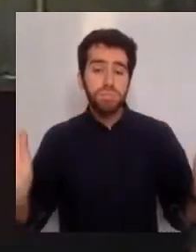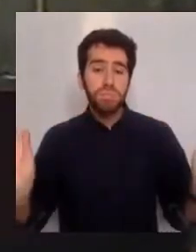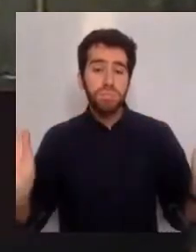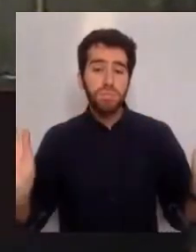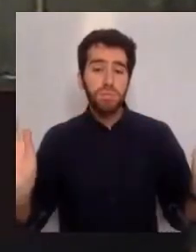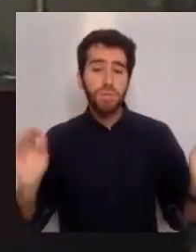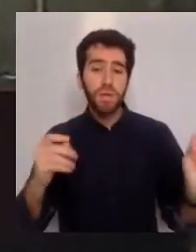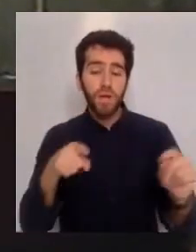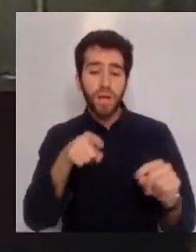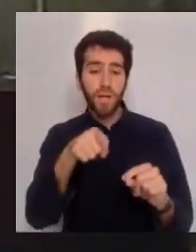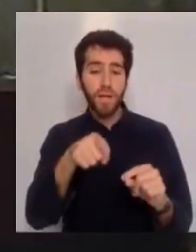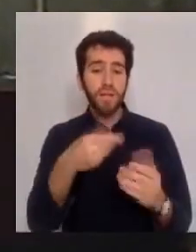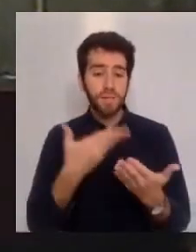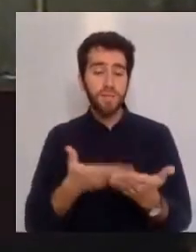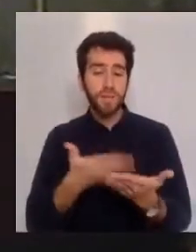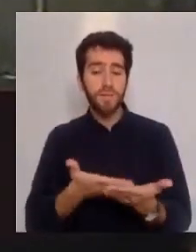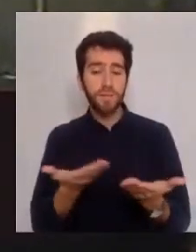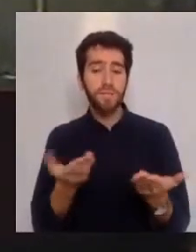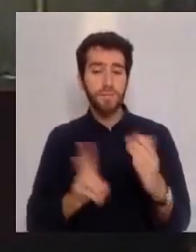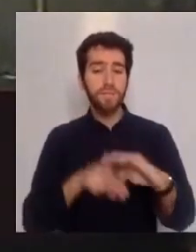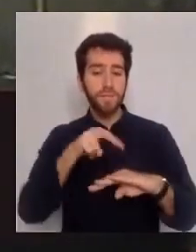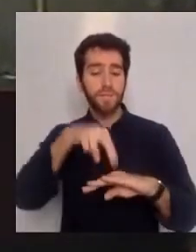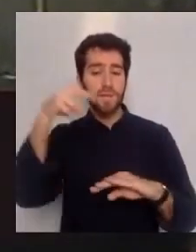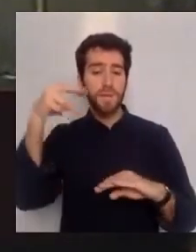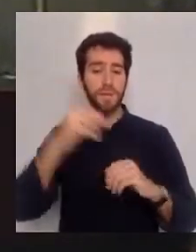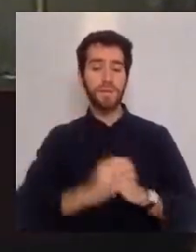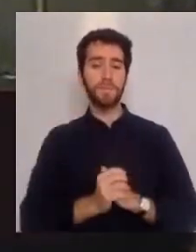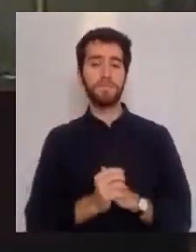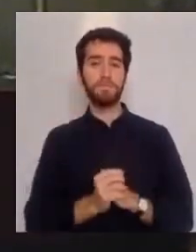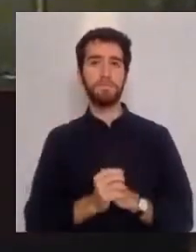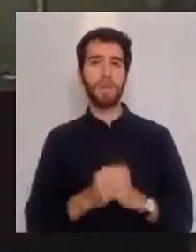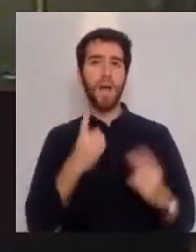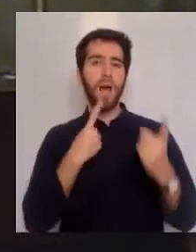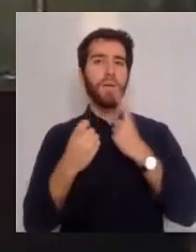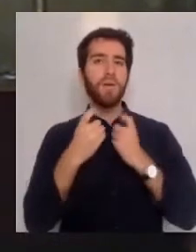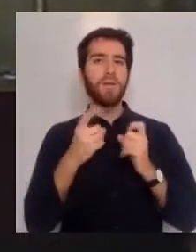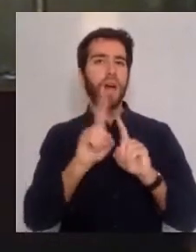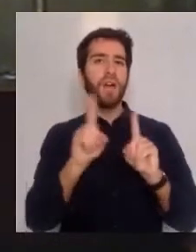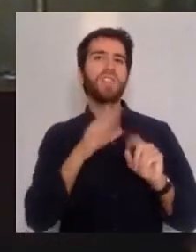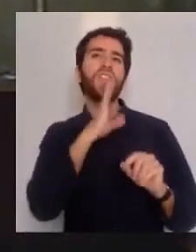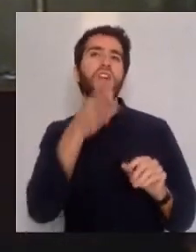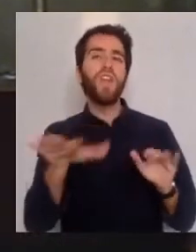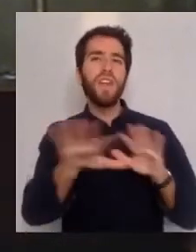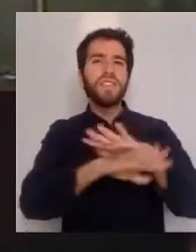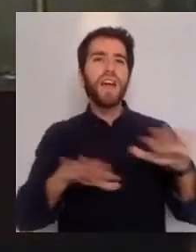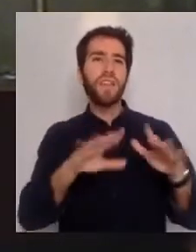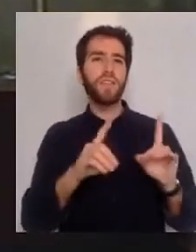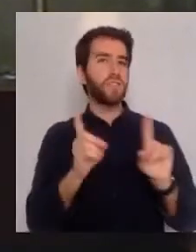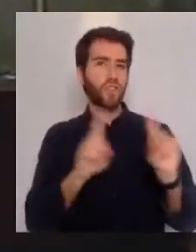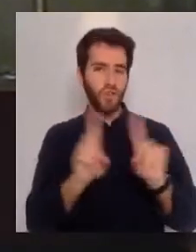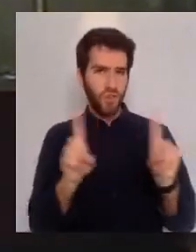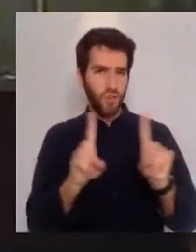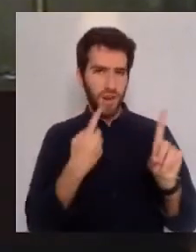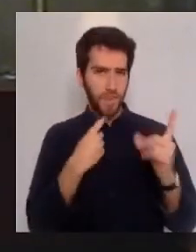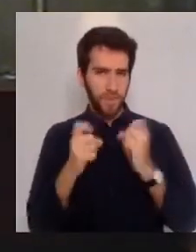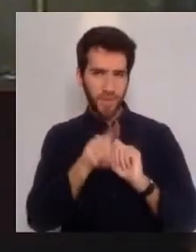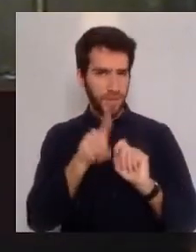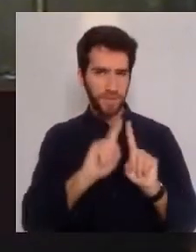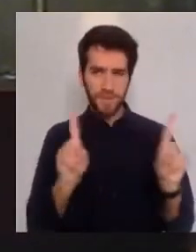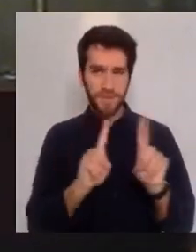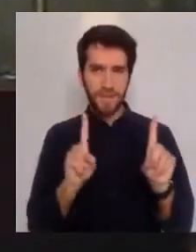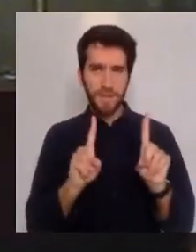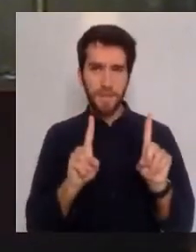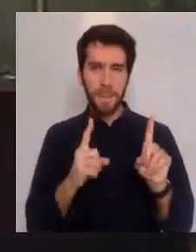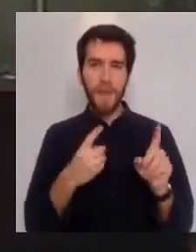¿dónde está Dios?, sino ¿qué ceguera nos impide ver al resucitado presente y actuando a nuestro